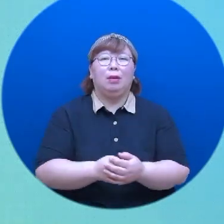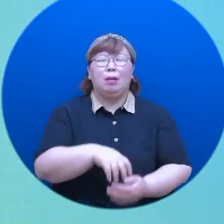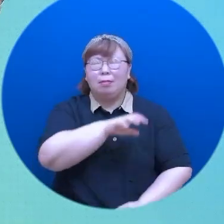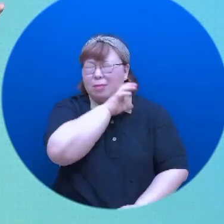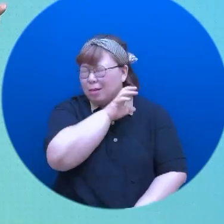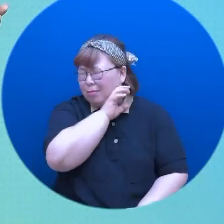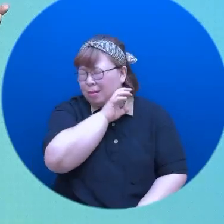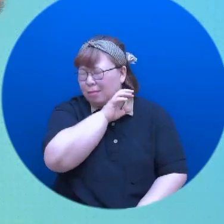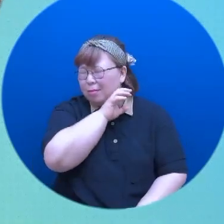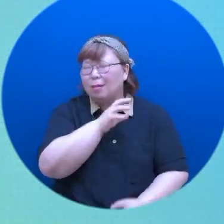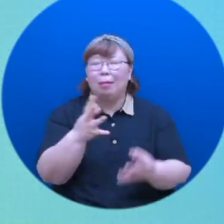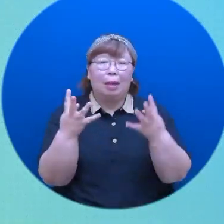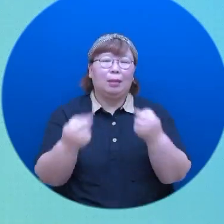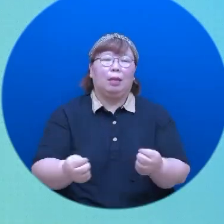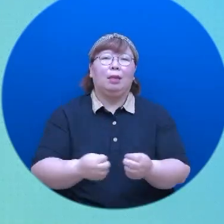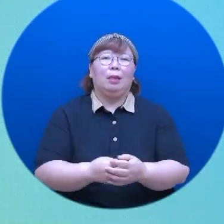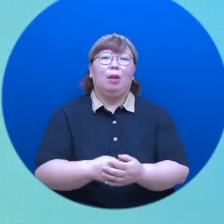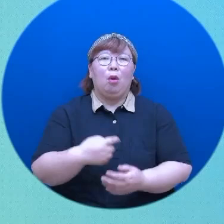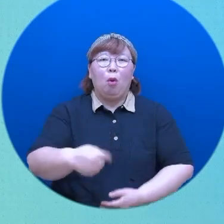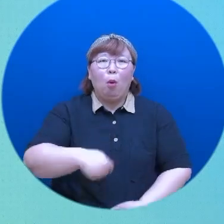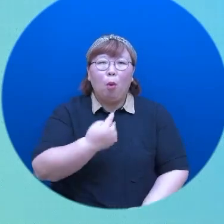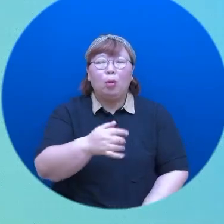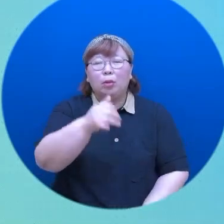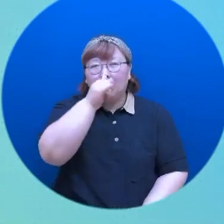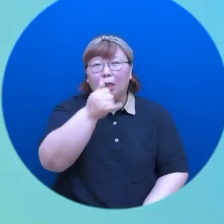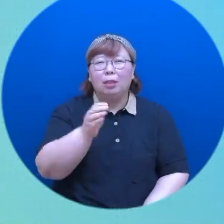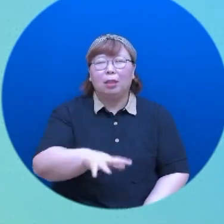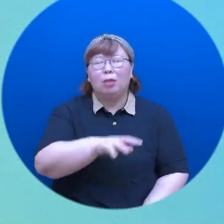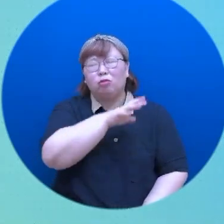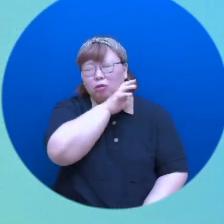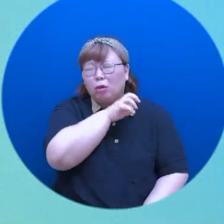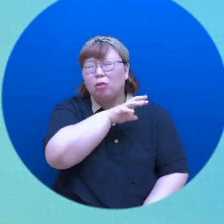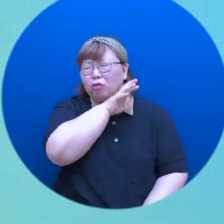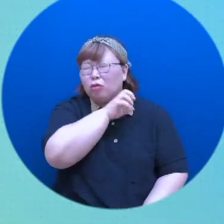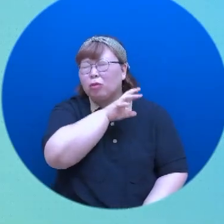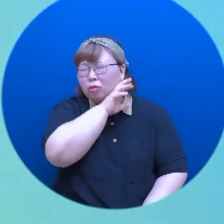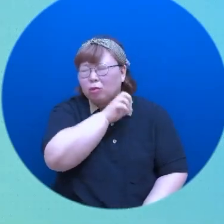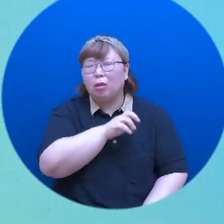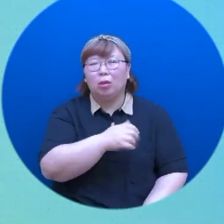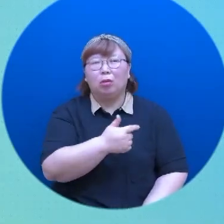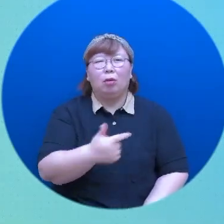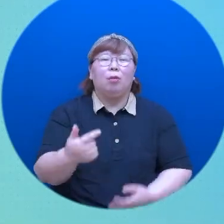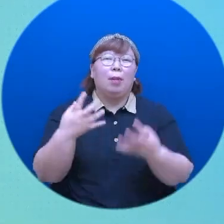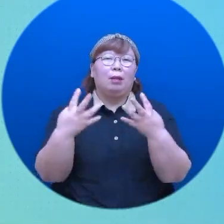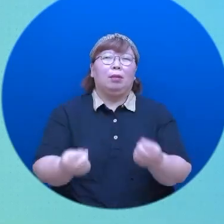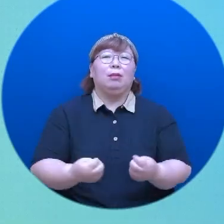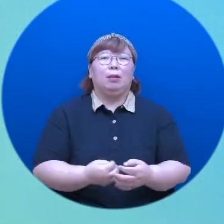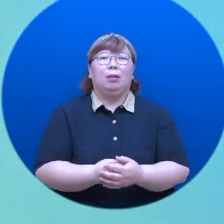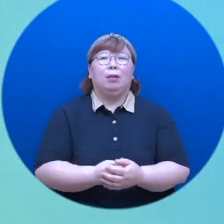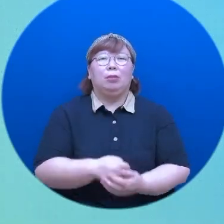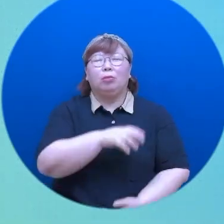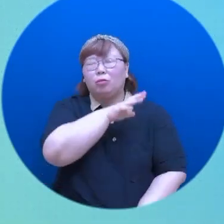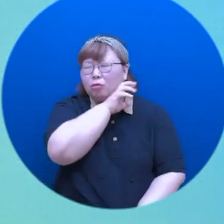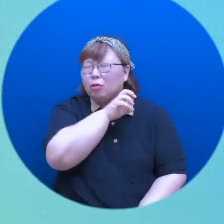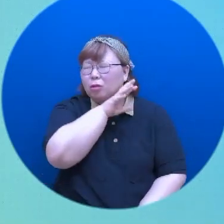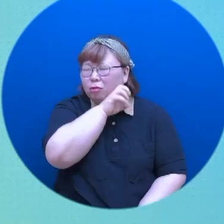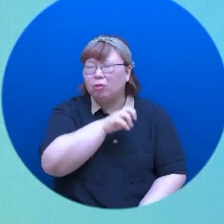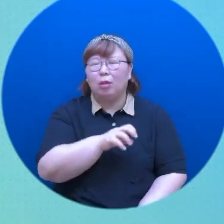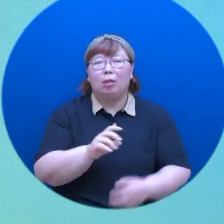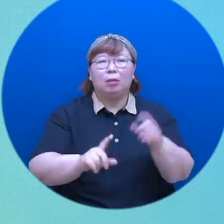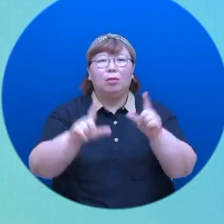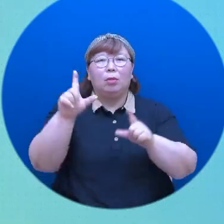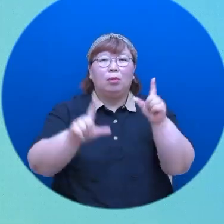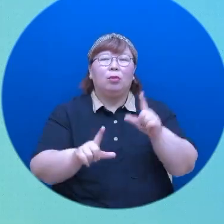불평불만이 그렇게 많아요. 혼자 있으면서 투덜투덜 뭐가 그렇게 불만이 많은지 투덜투덜 하는 게